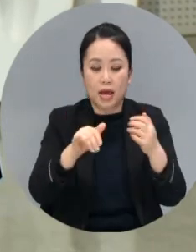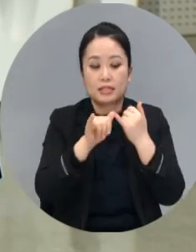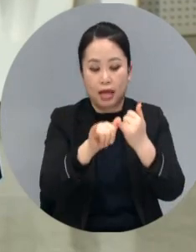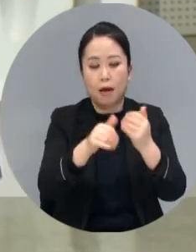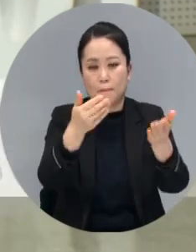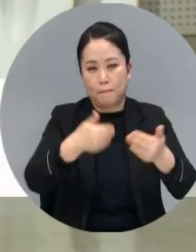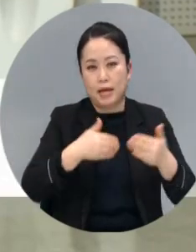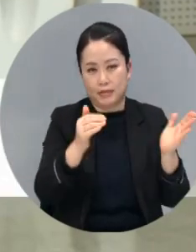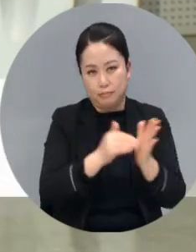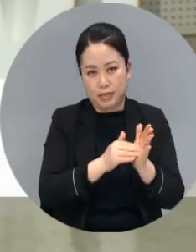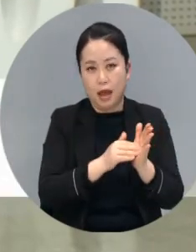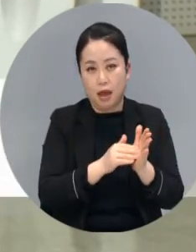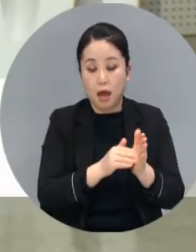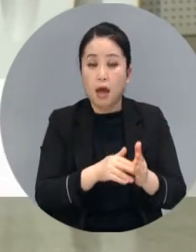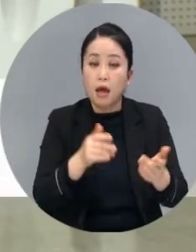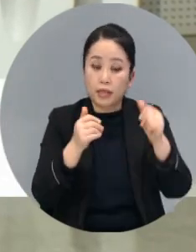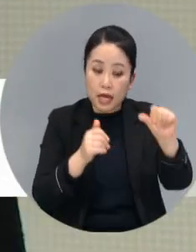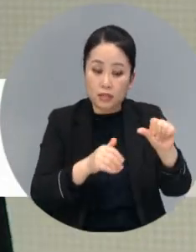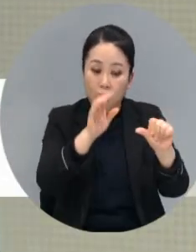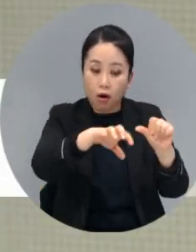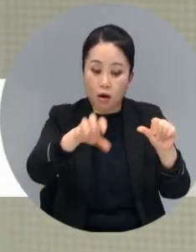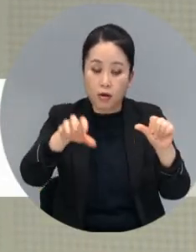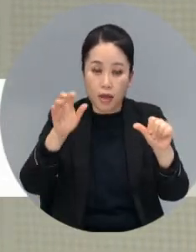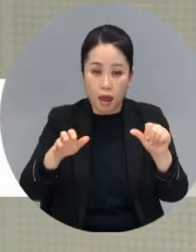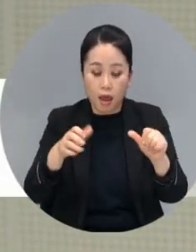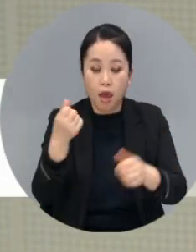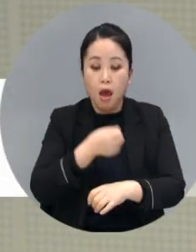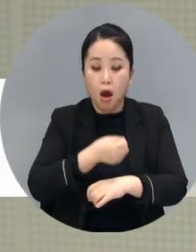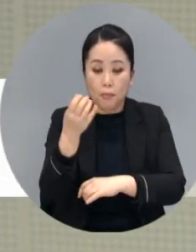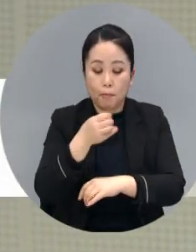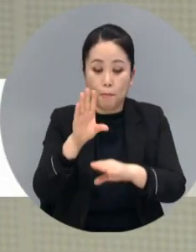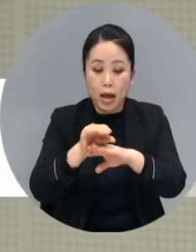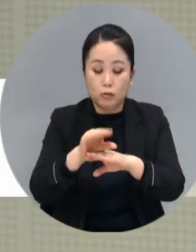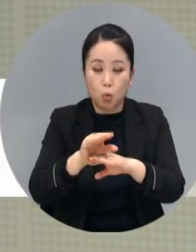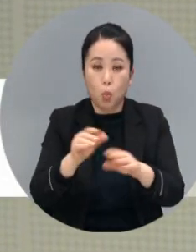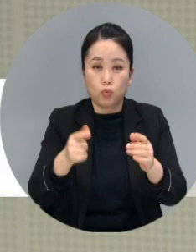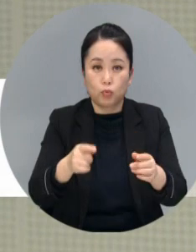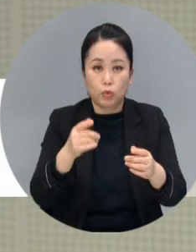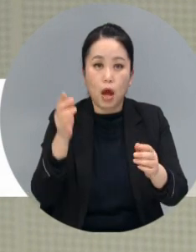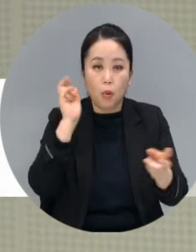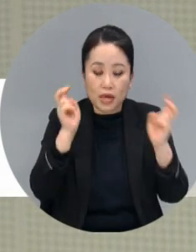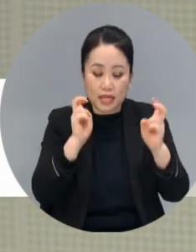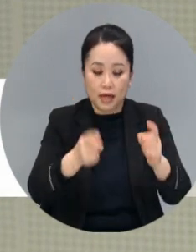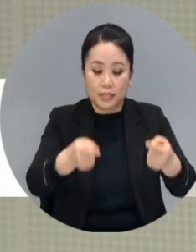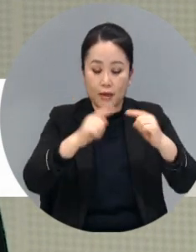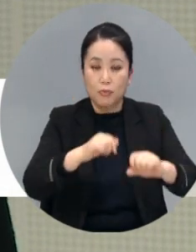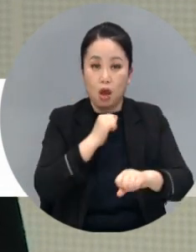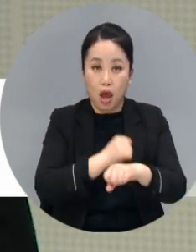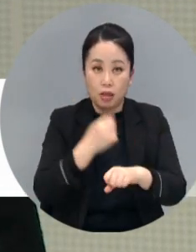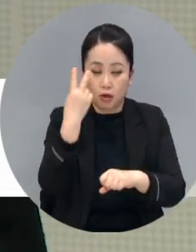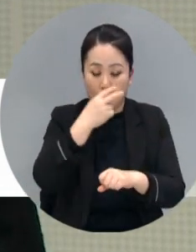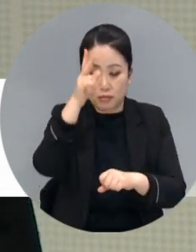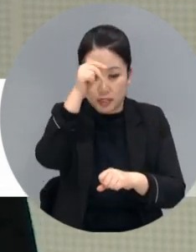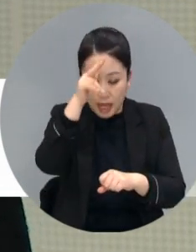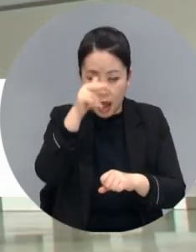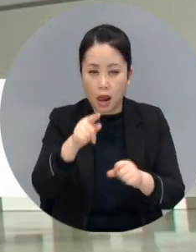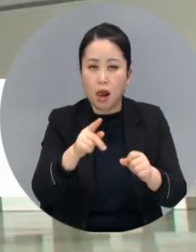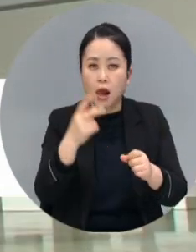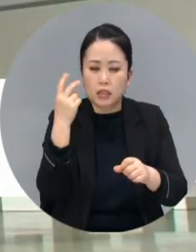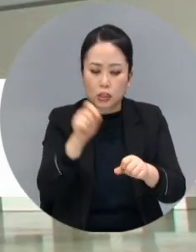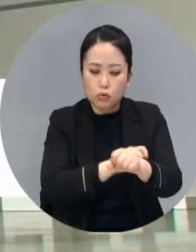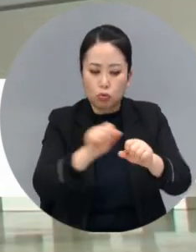다섯 개 언론사가 참여한 검찰 예산 검증 공동 취재단의 검찰 특수 활동비 연속 보도는